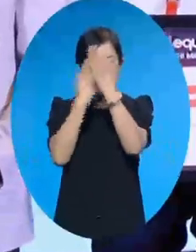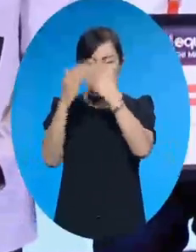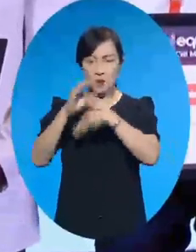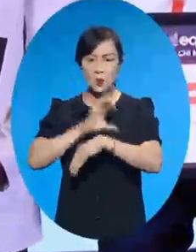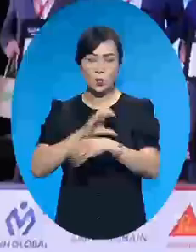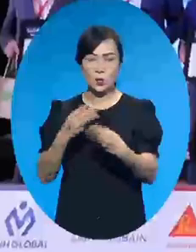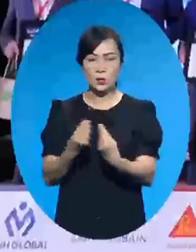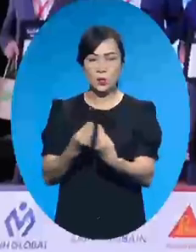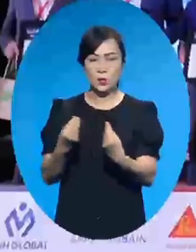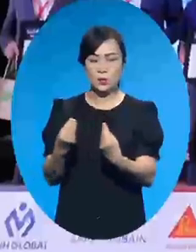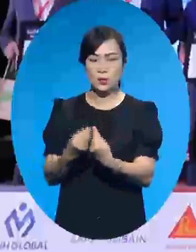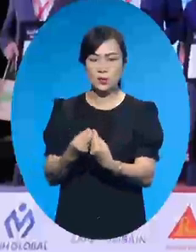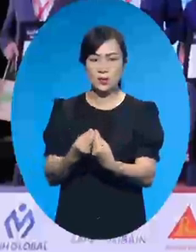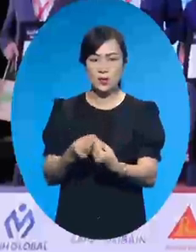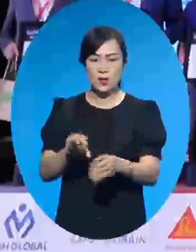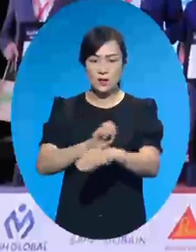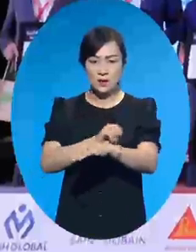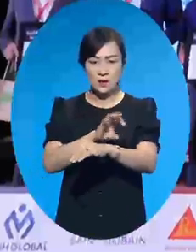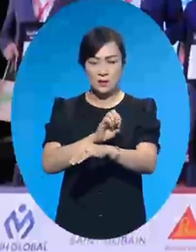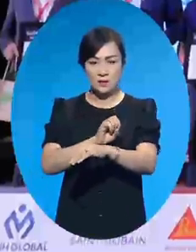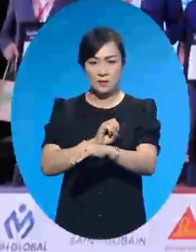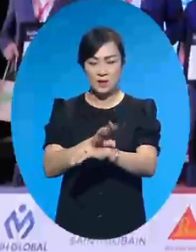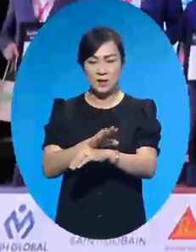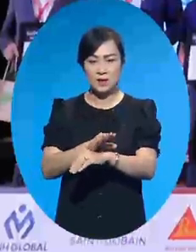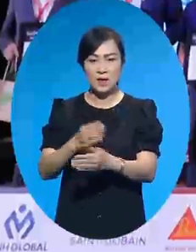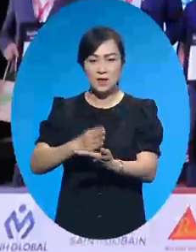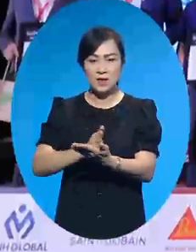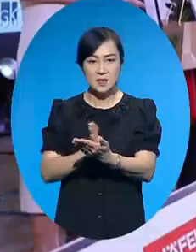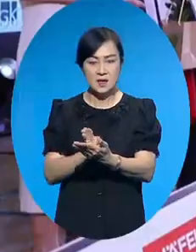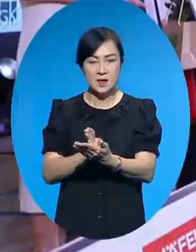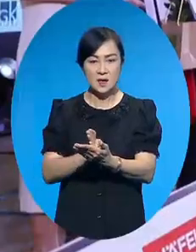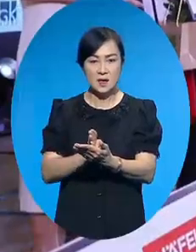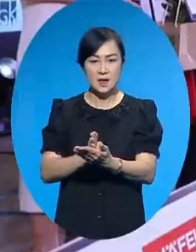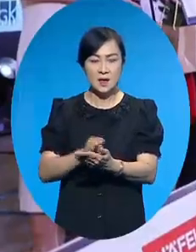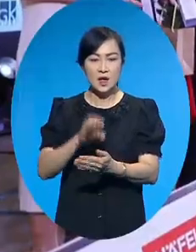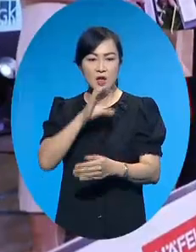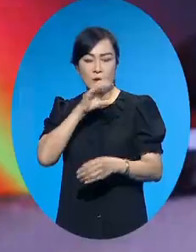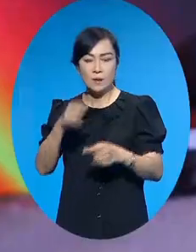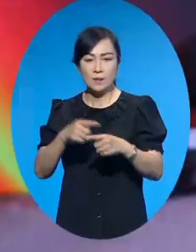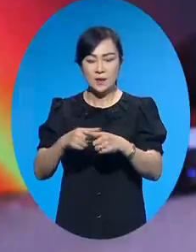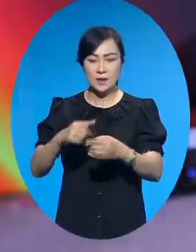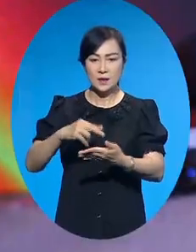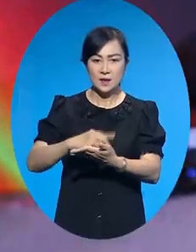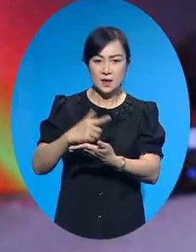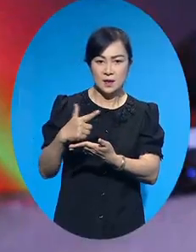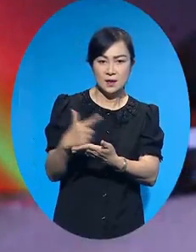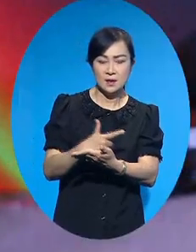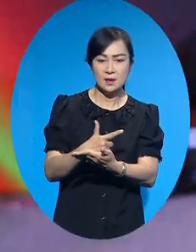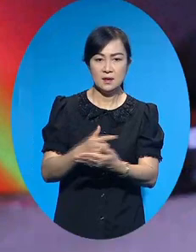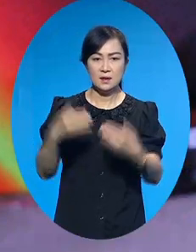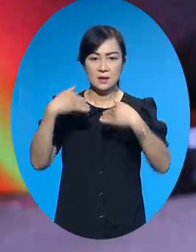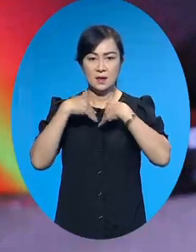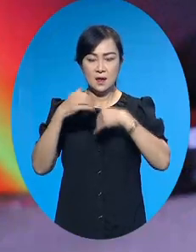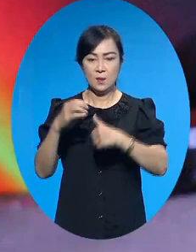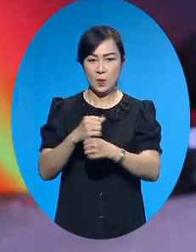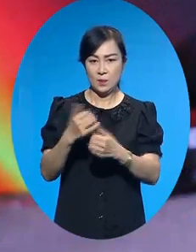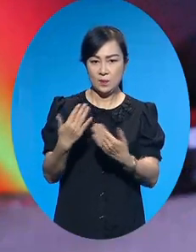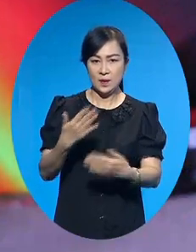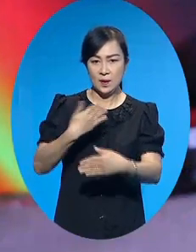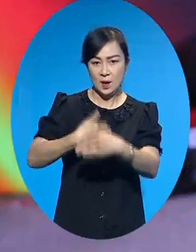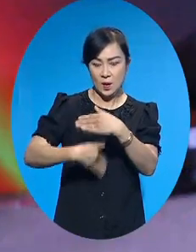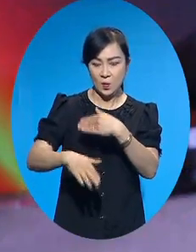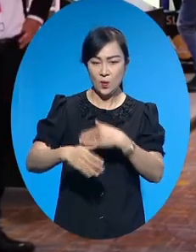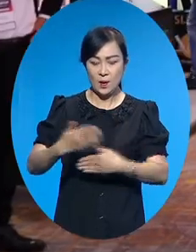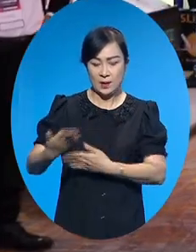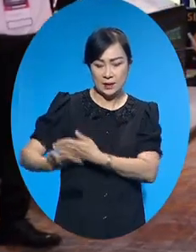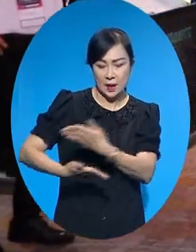tư, nhà thiết kế, tư vấn, nhà thầu. Họ đã chia sẻ rất nhiều thông điệp có giá trị và những chiến lược cụ thể nhằm hưởng ứng mục tiêu này thông qua các phiên